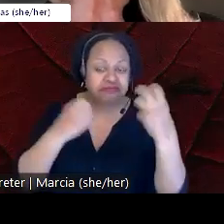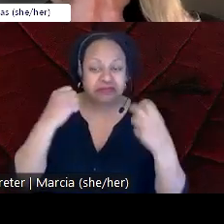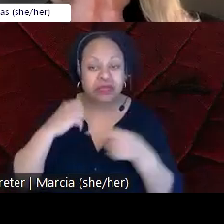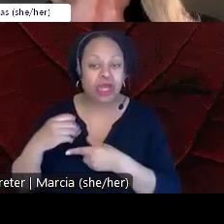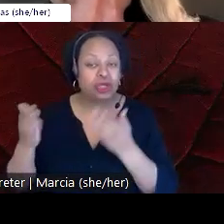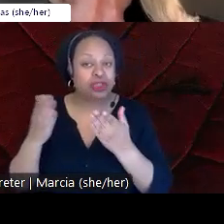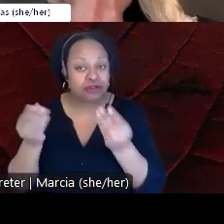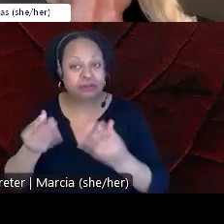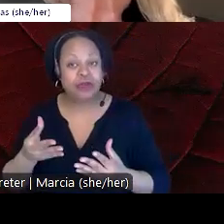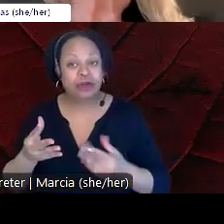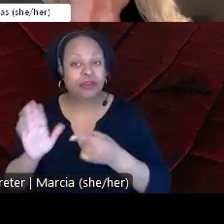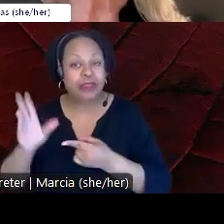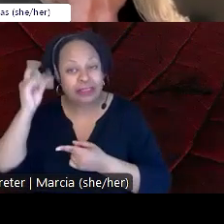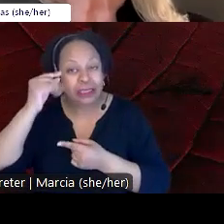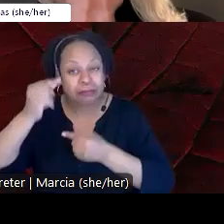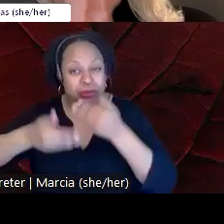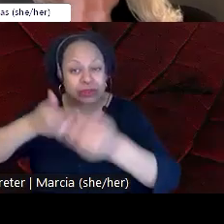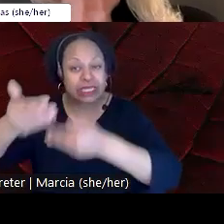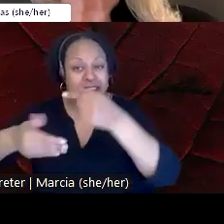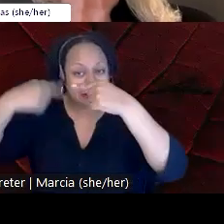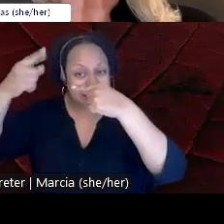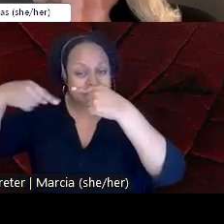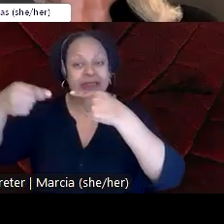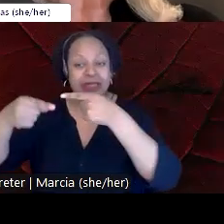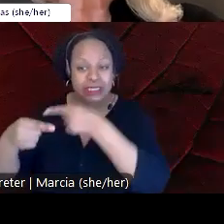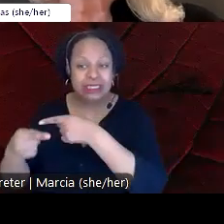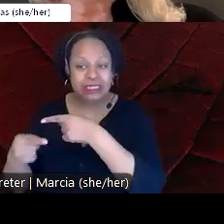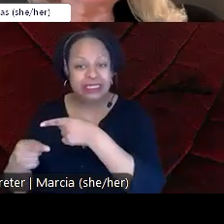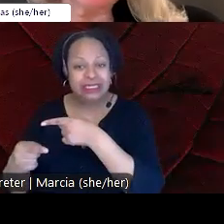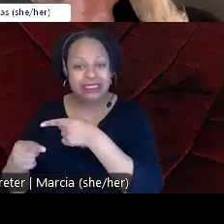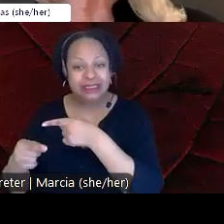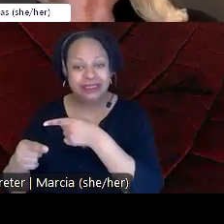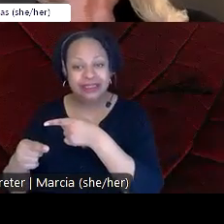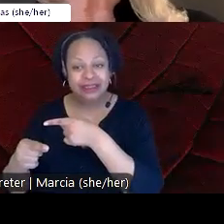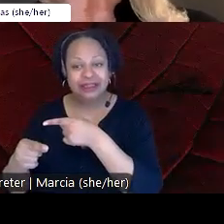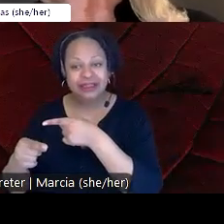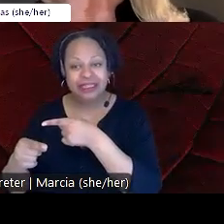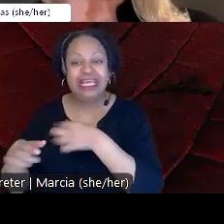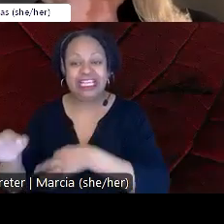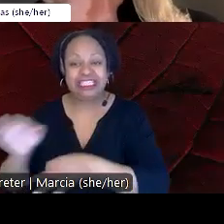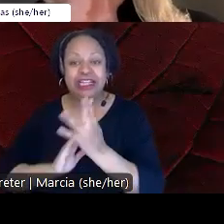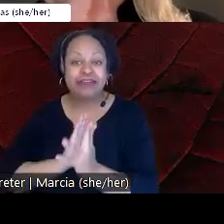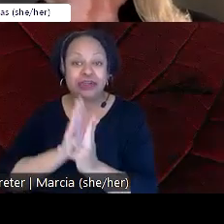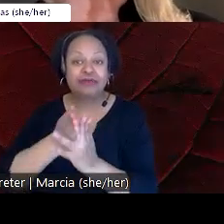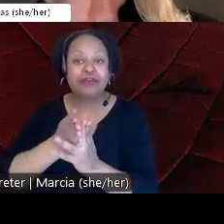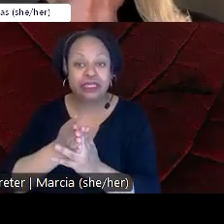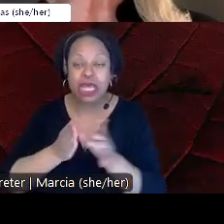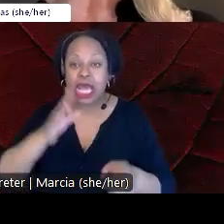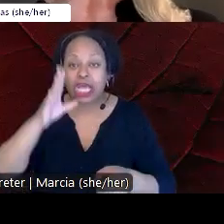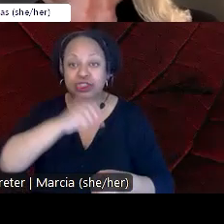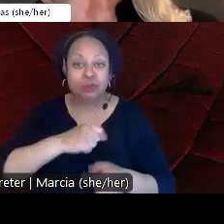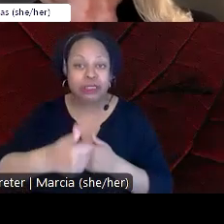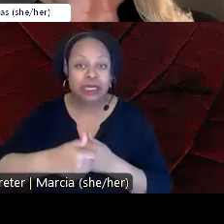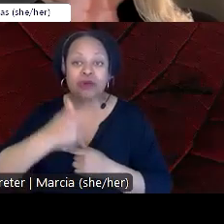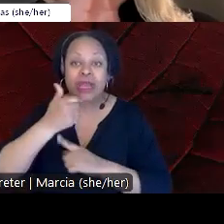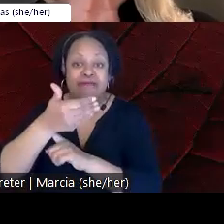Et c'est le processus de réflexion de la prestataire de service qui l'amène à un autre endroit, plutôt que d'y répondre comme